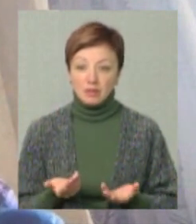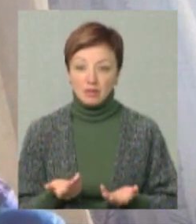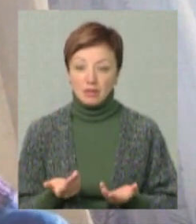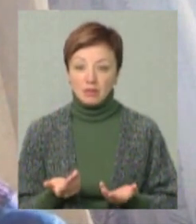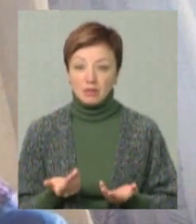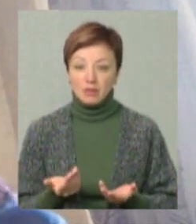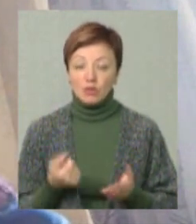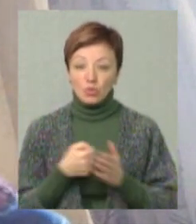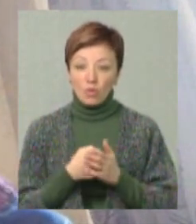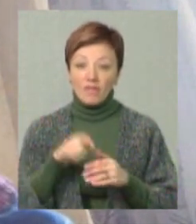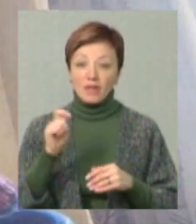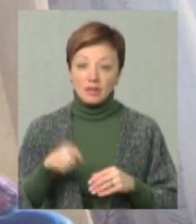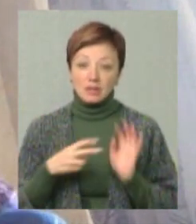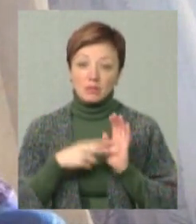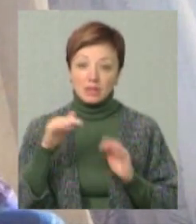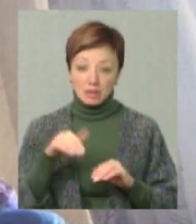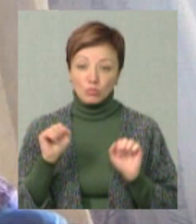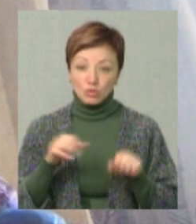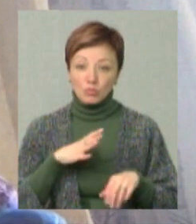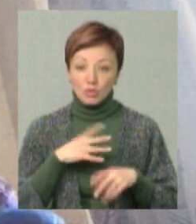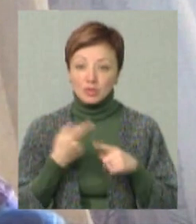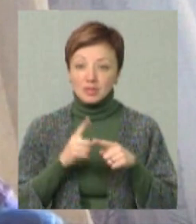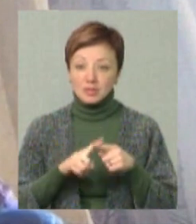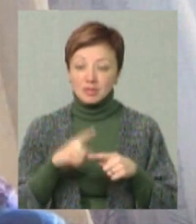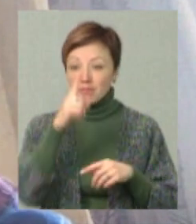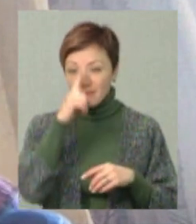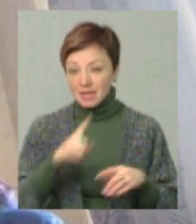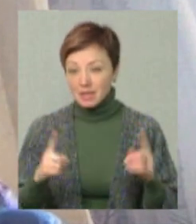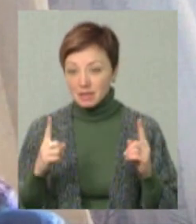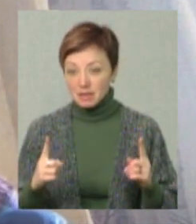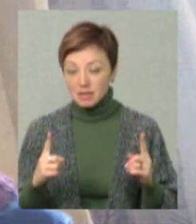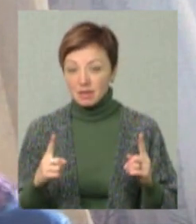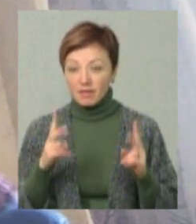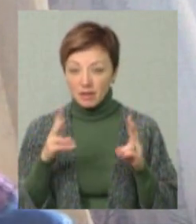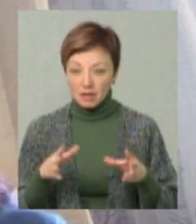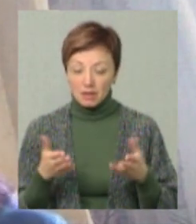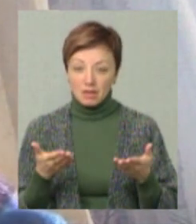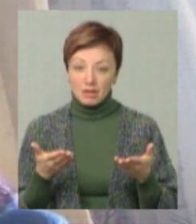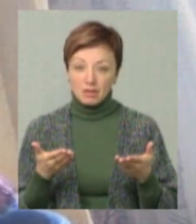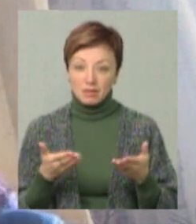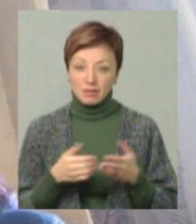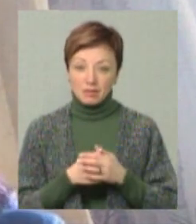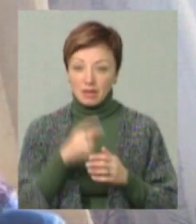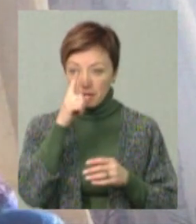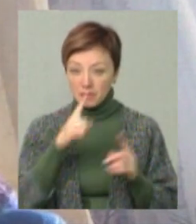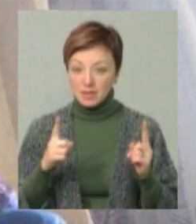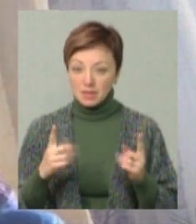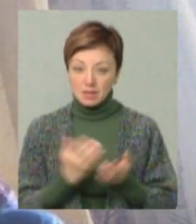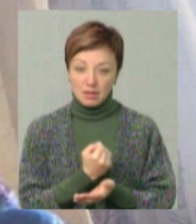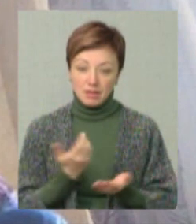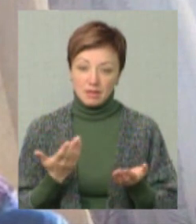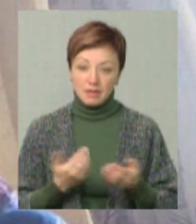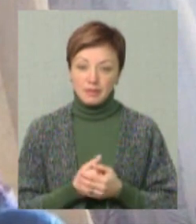2 доби. А до війни я знаю, що за 7000 гривень можна було цю кімнату на місяць, не кімнату, а квартиру там 2-3 кімнат, на місяць